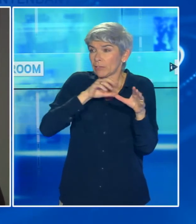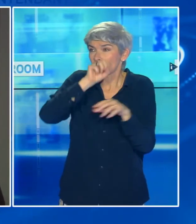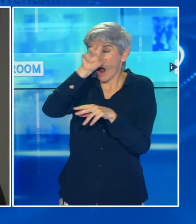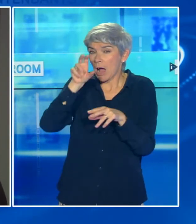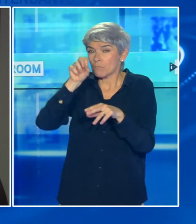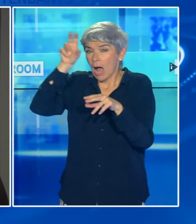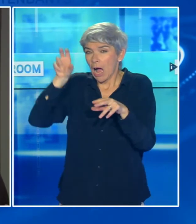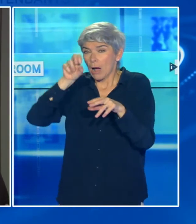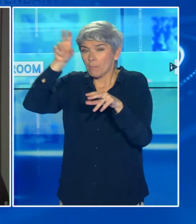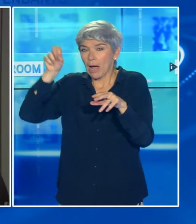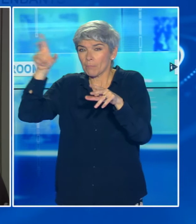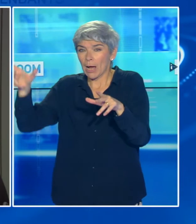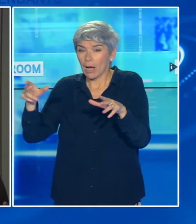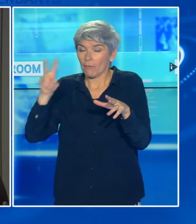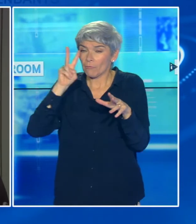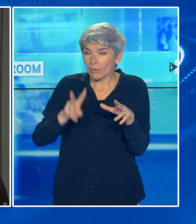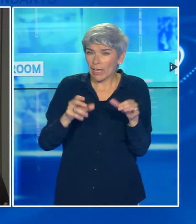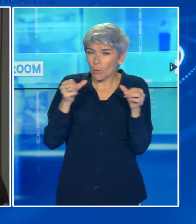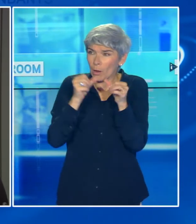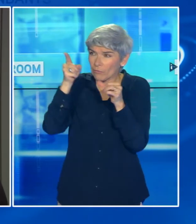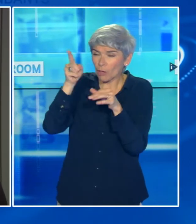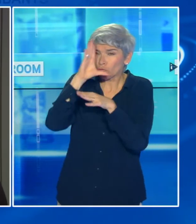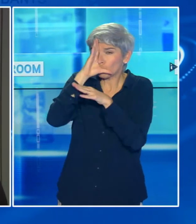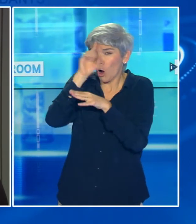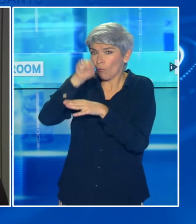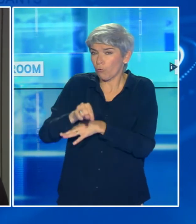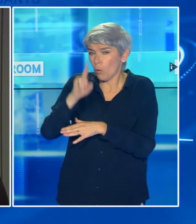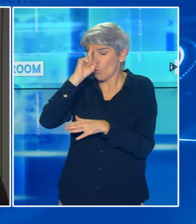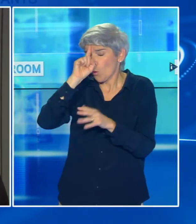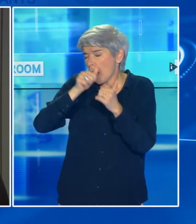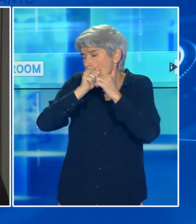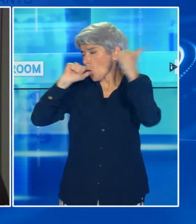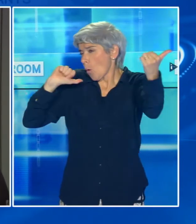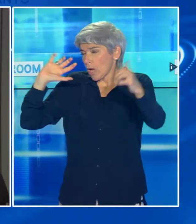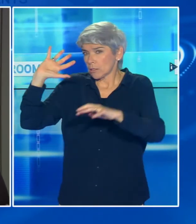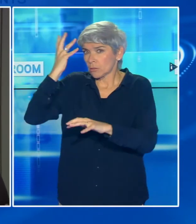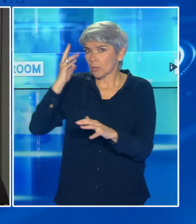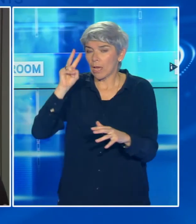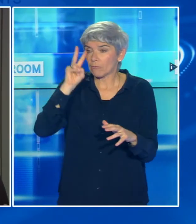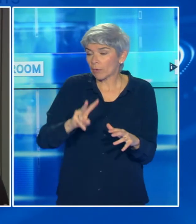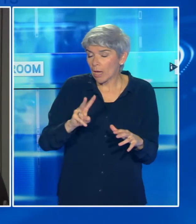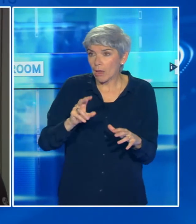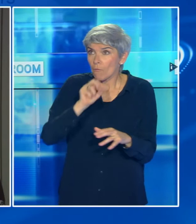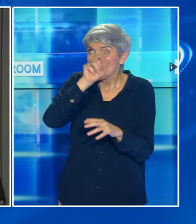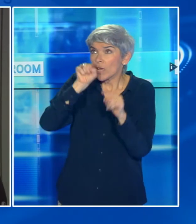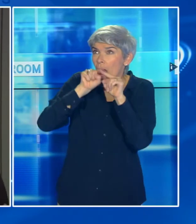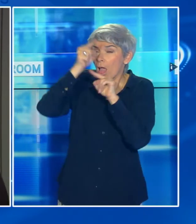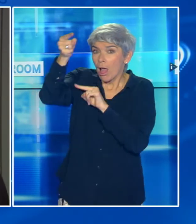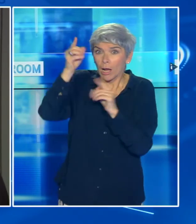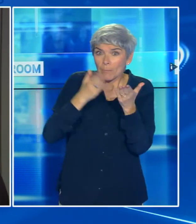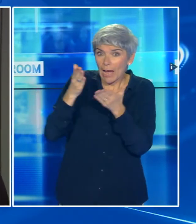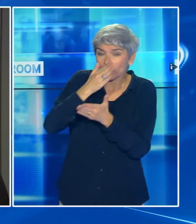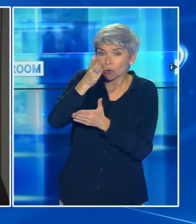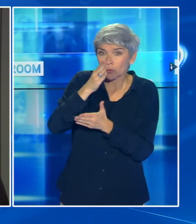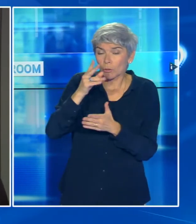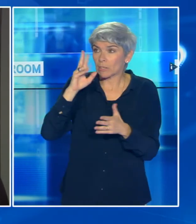aux astéroïdes. On a dû faire hiberner la sonde parce que nous étions très loin du Soleil. Rien que le voyage pour aller là-bas était une aventure.